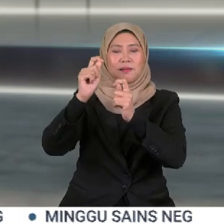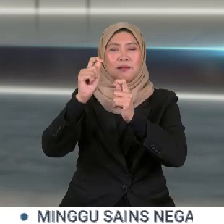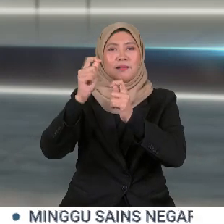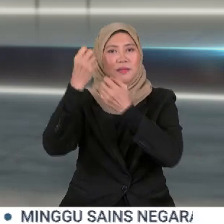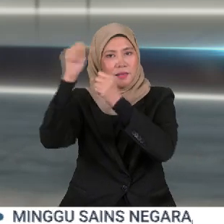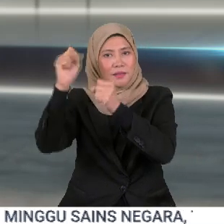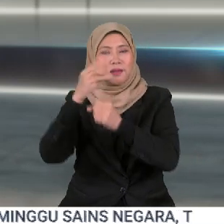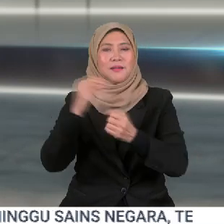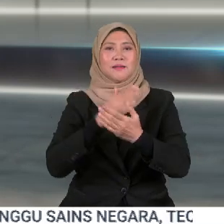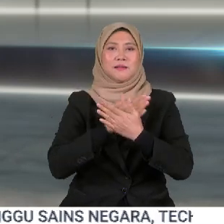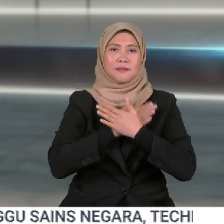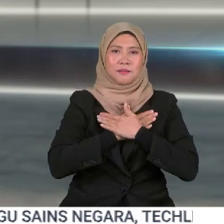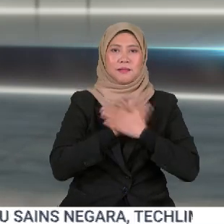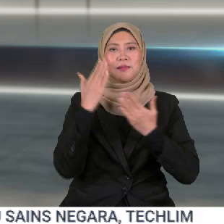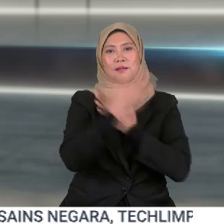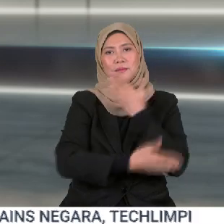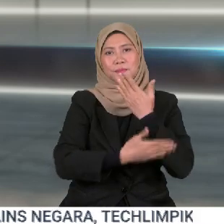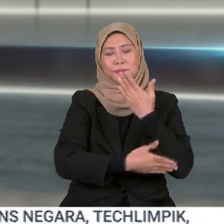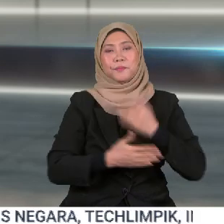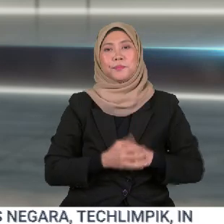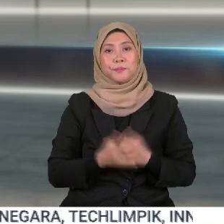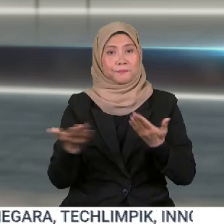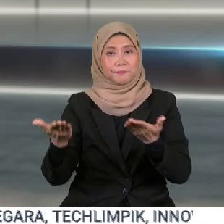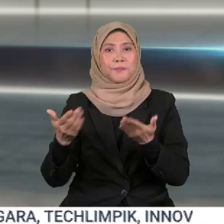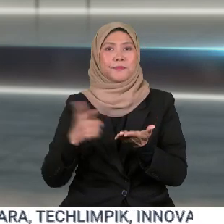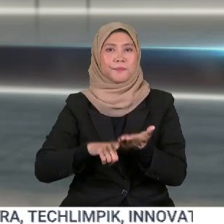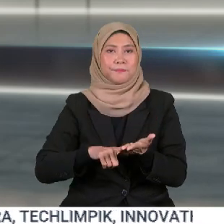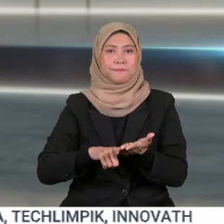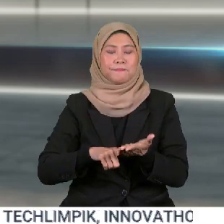cintakan negara. Wartawan Muhammad Najib Mashhur ada laporannya.